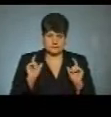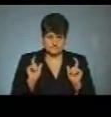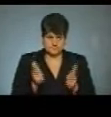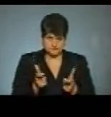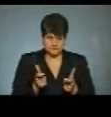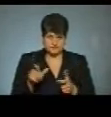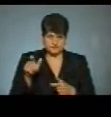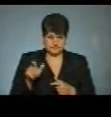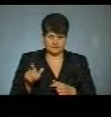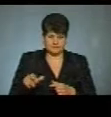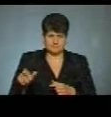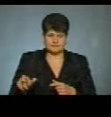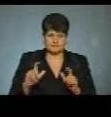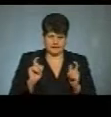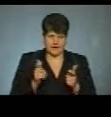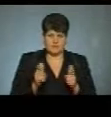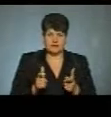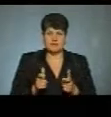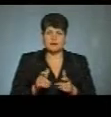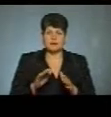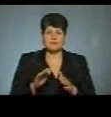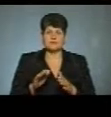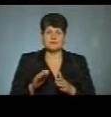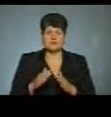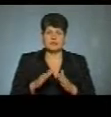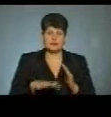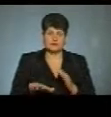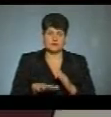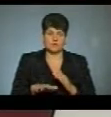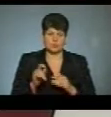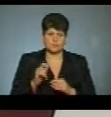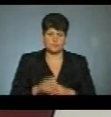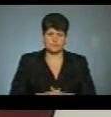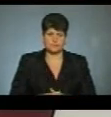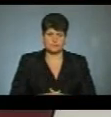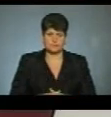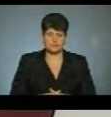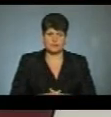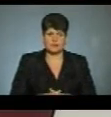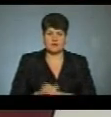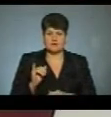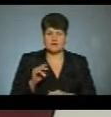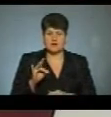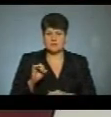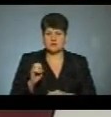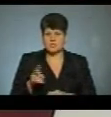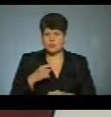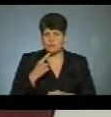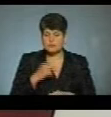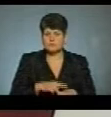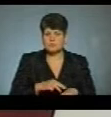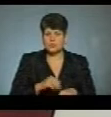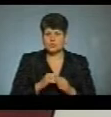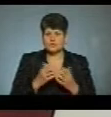які не мають де пройти самоізоляцію після повернення на територію України. Іван Рябчак каже, правоохоронці